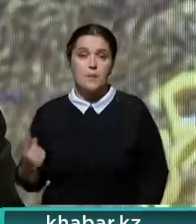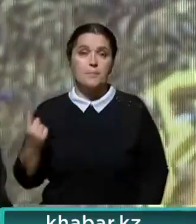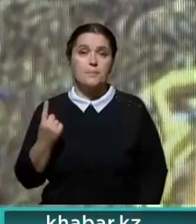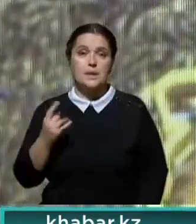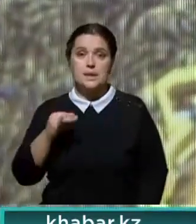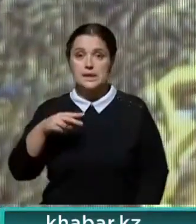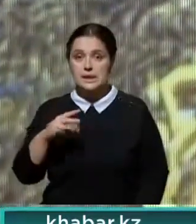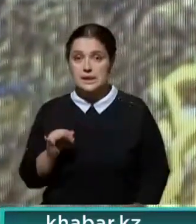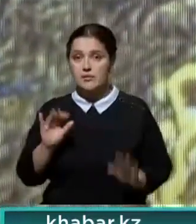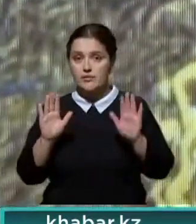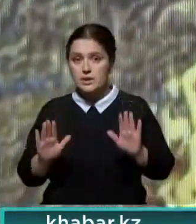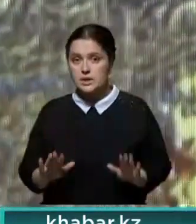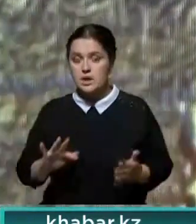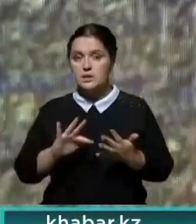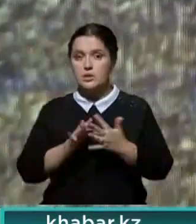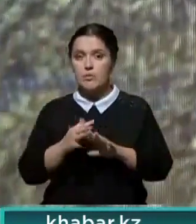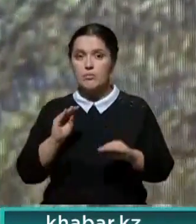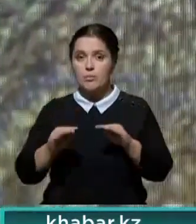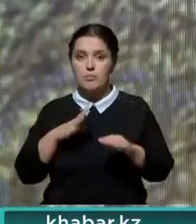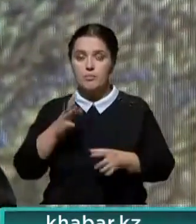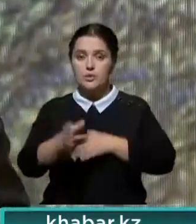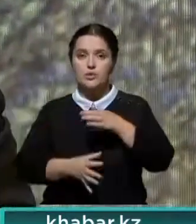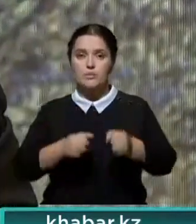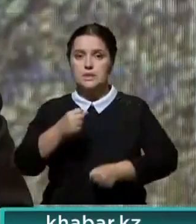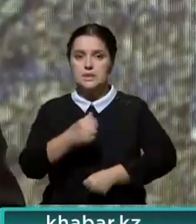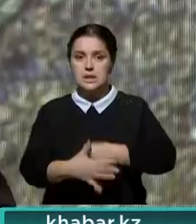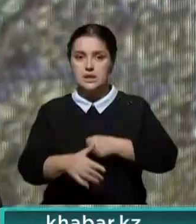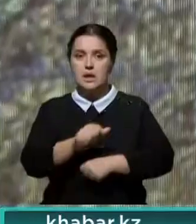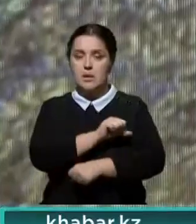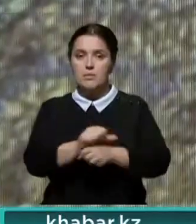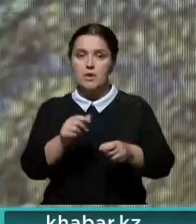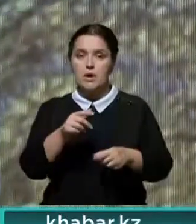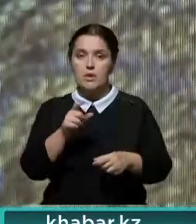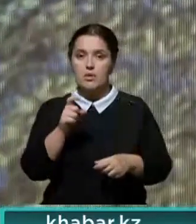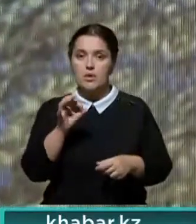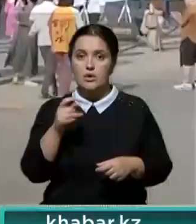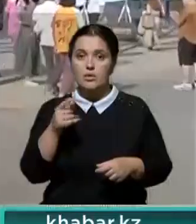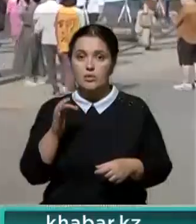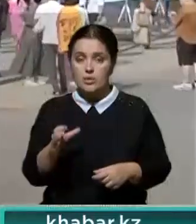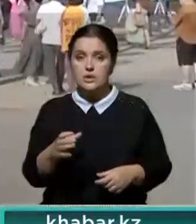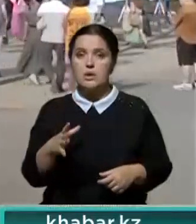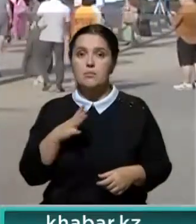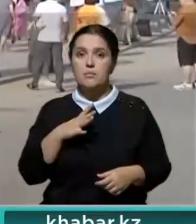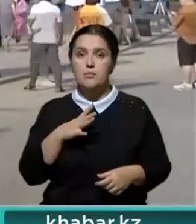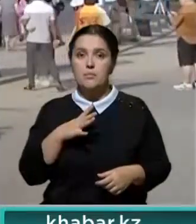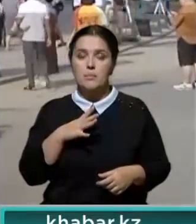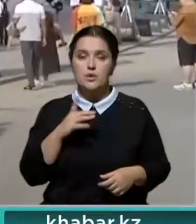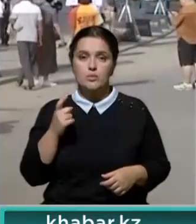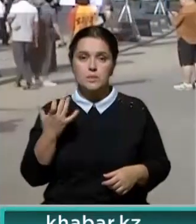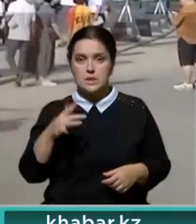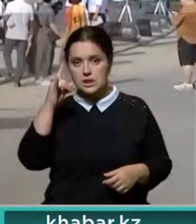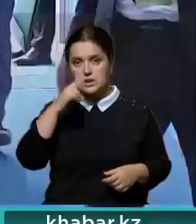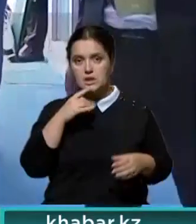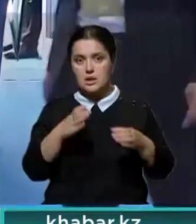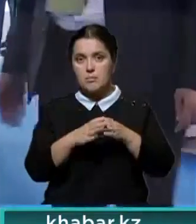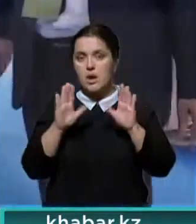Первая Илийская выставка сельхозпродукции прошла в Международном центре приграничного сотрудничества «Харгос». Свои товары представили примерно